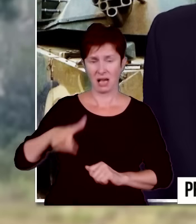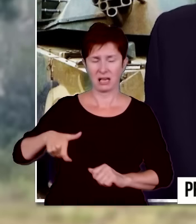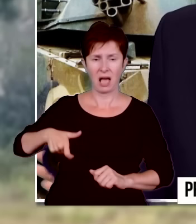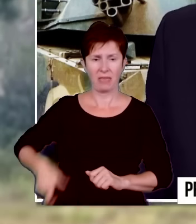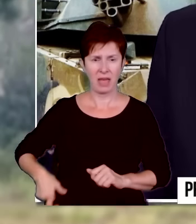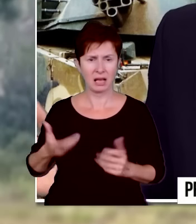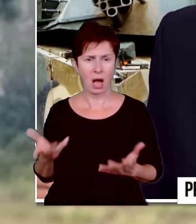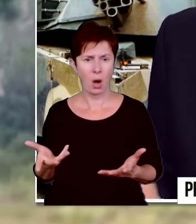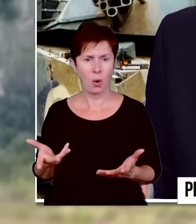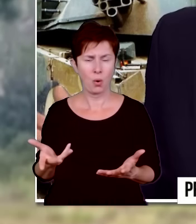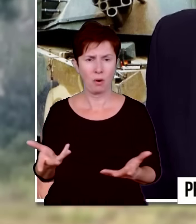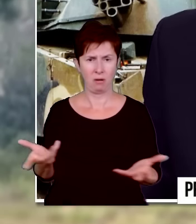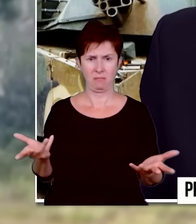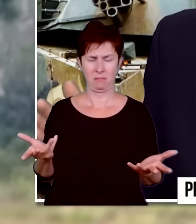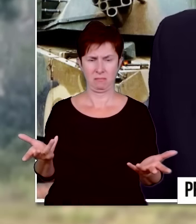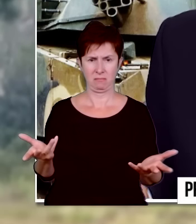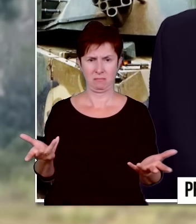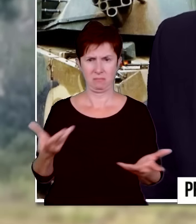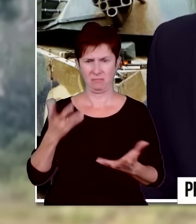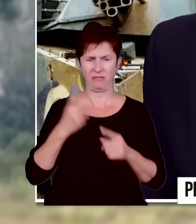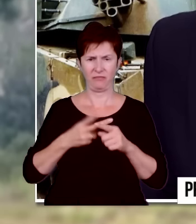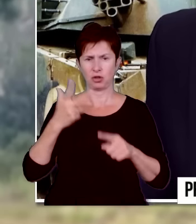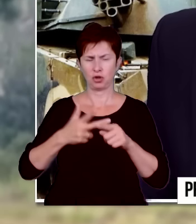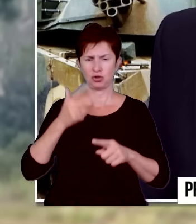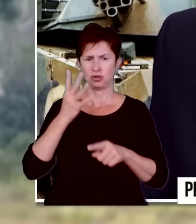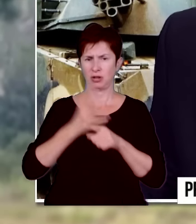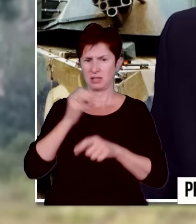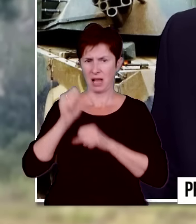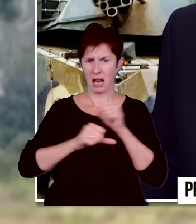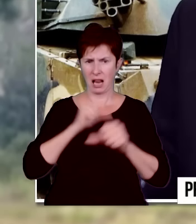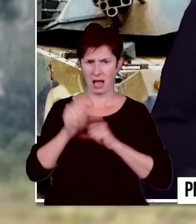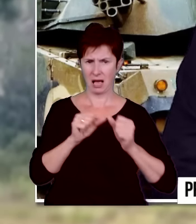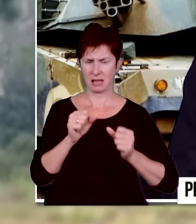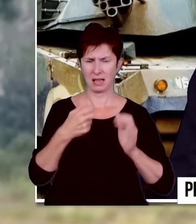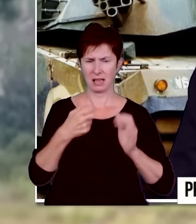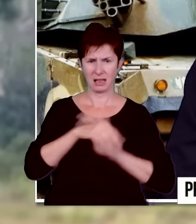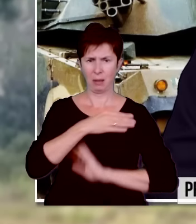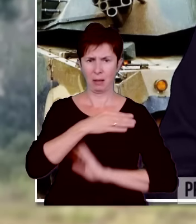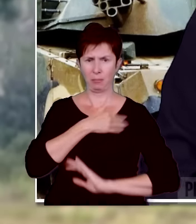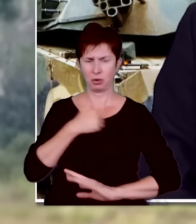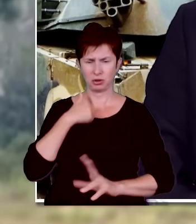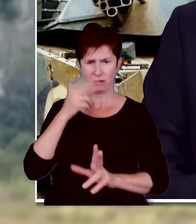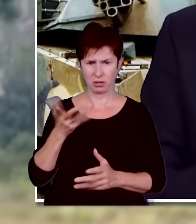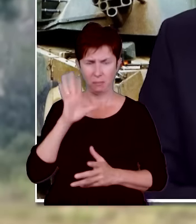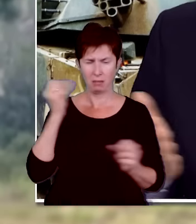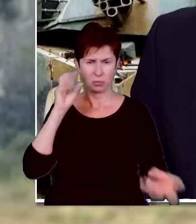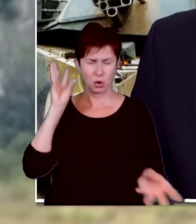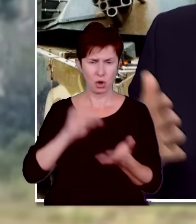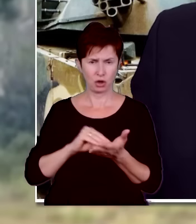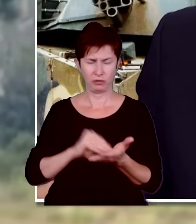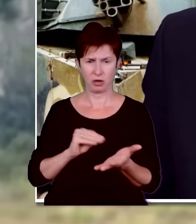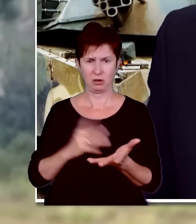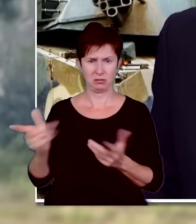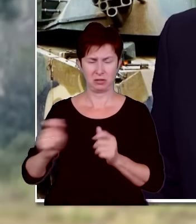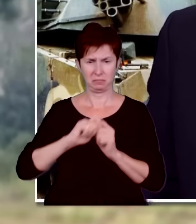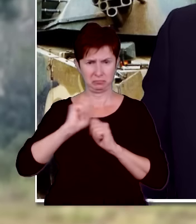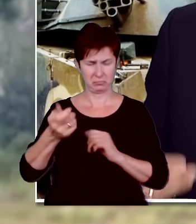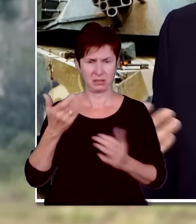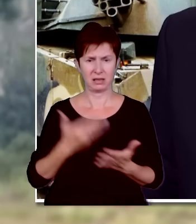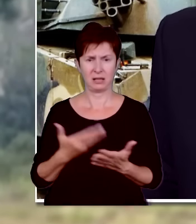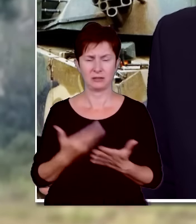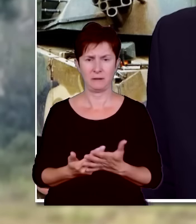generałów kształcony przez 20 30 40 lat dla polskiej armii prawda nie przez Prawo i Sprawiedliwość żołnierzy liniowych którzy mają doświadczenie